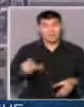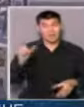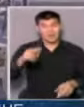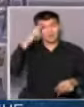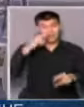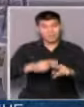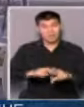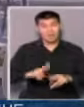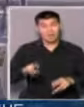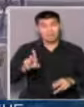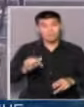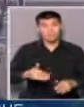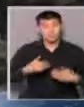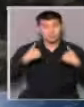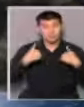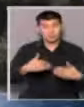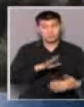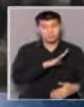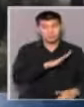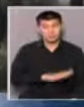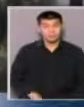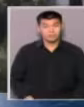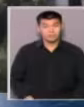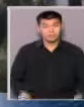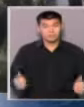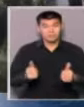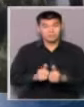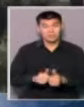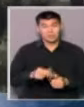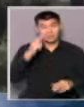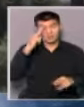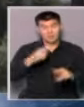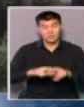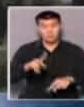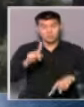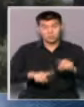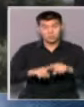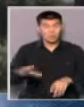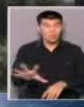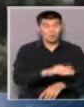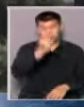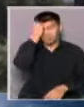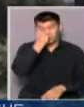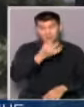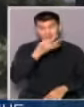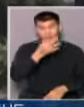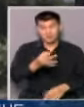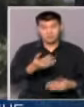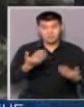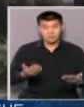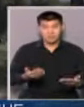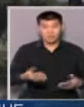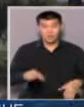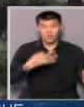Бауыржан Үмбетияров алғысын білдірді. Қаршым ағамыздың інісі атынан, ағайындар атынан көп көп рахмет айтам. Өнерлеріңіз өрлей